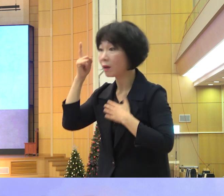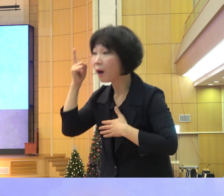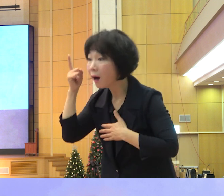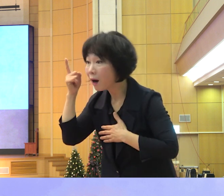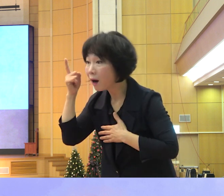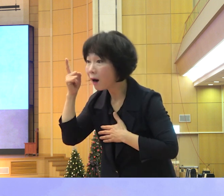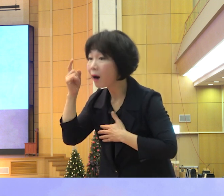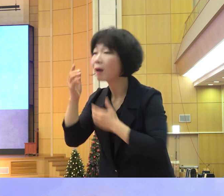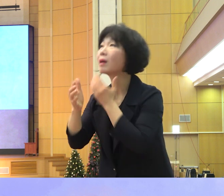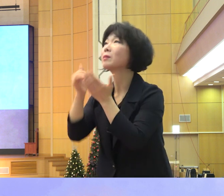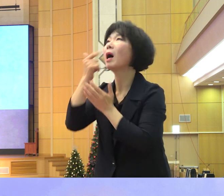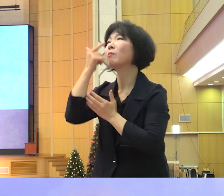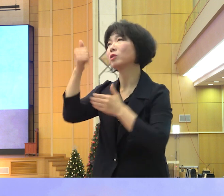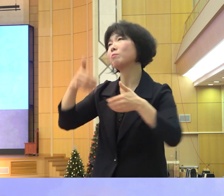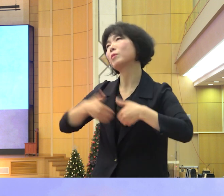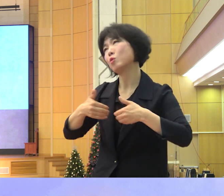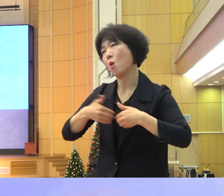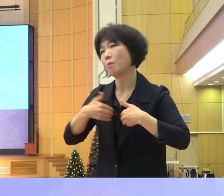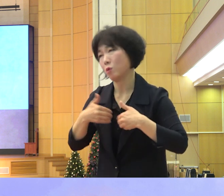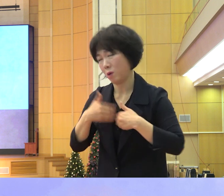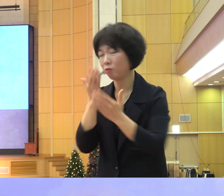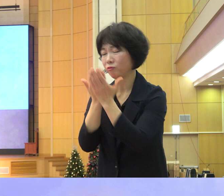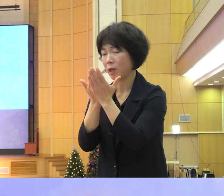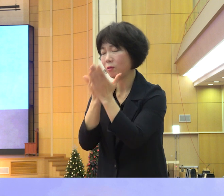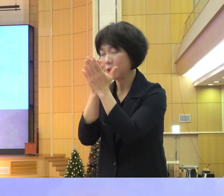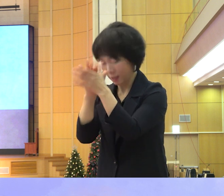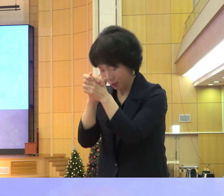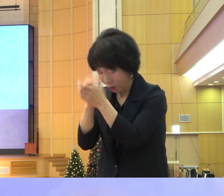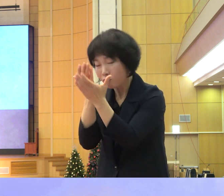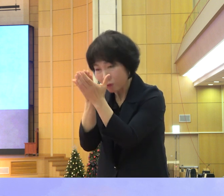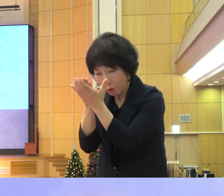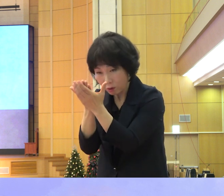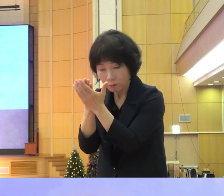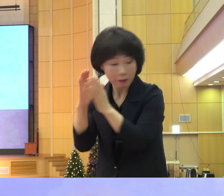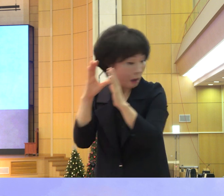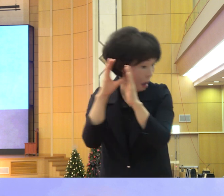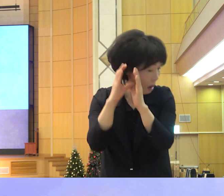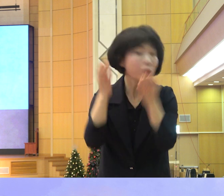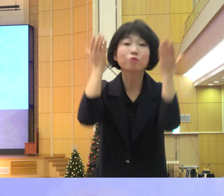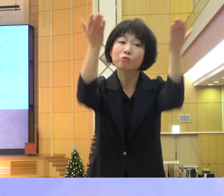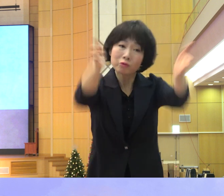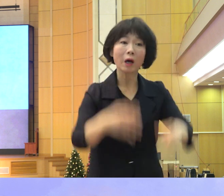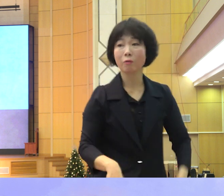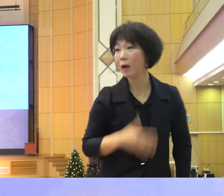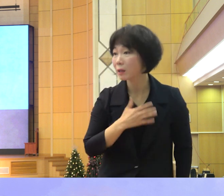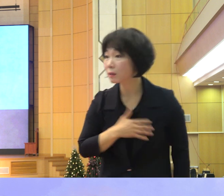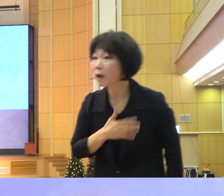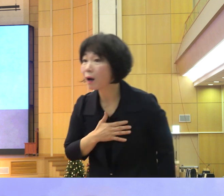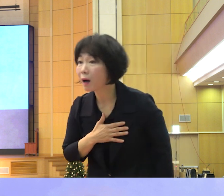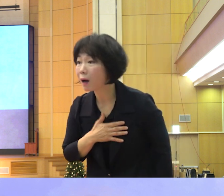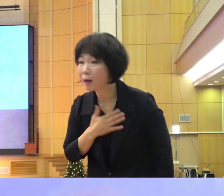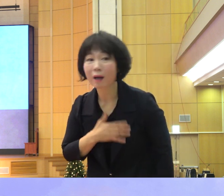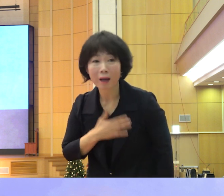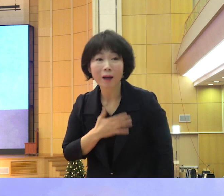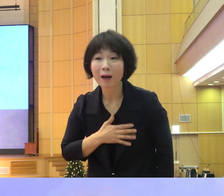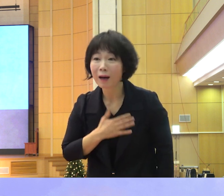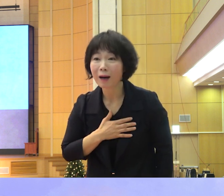이렇게 구하라는 겁니다. 근데 이 구하는데 뭐라고 말했냐면, 아들이